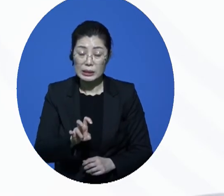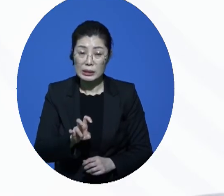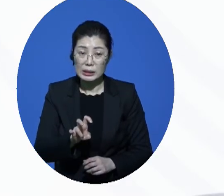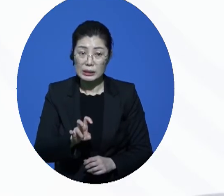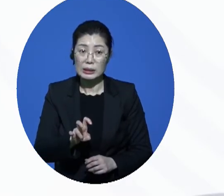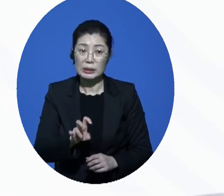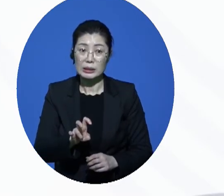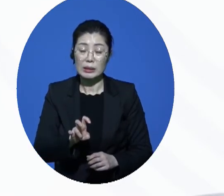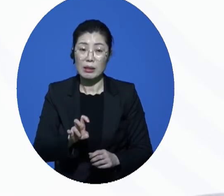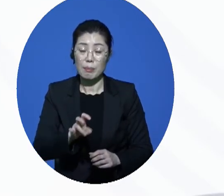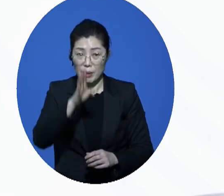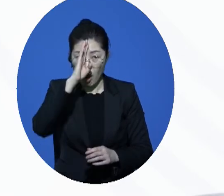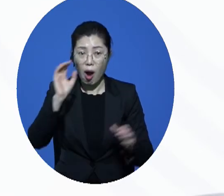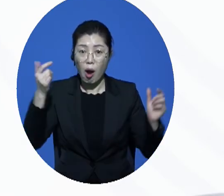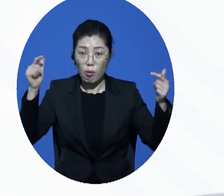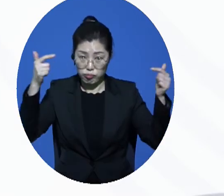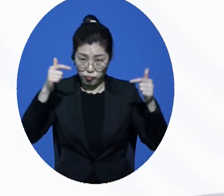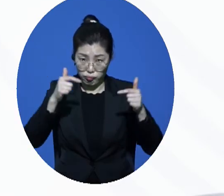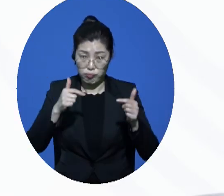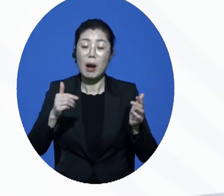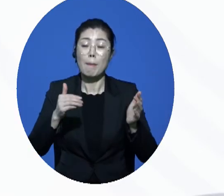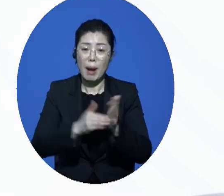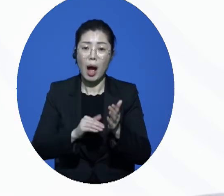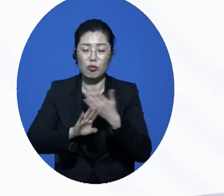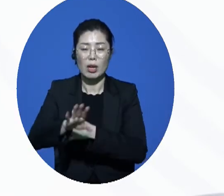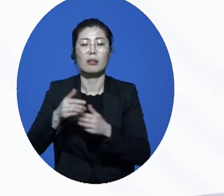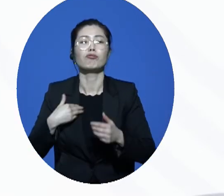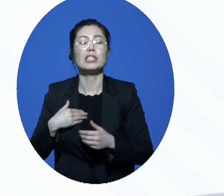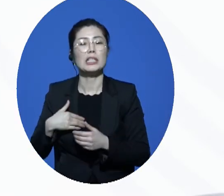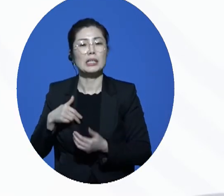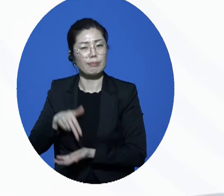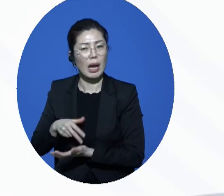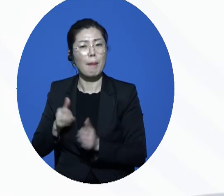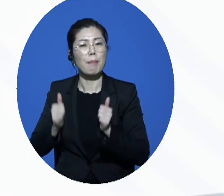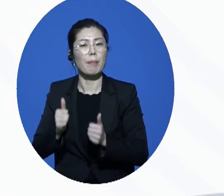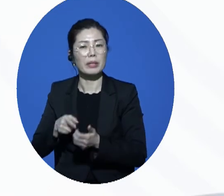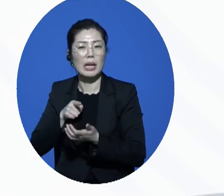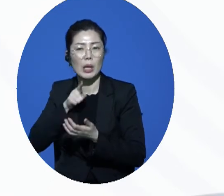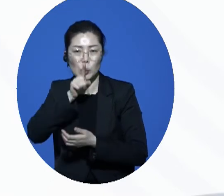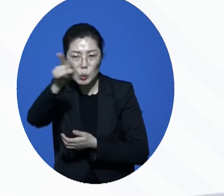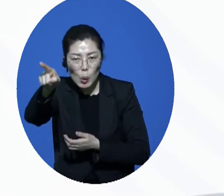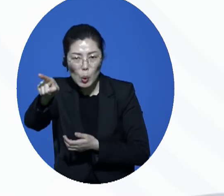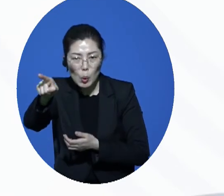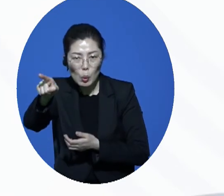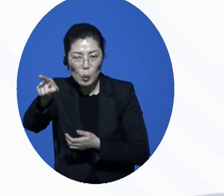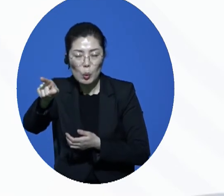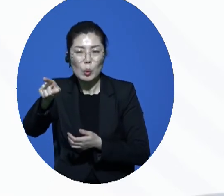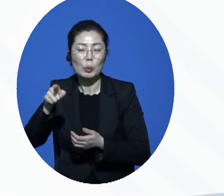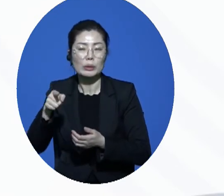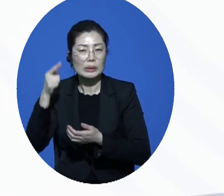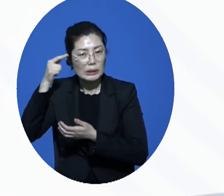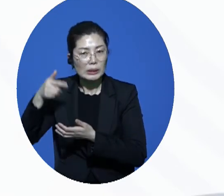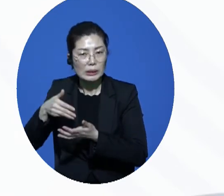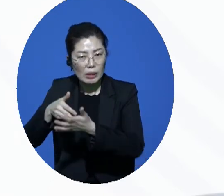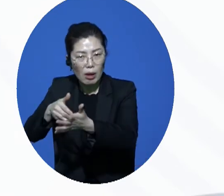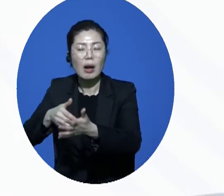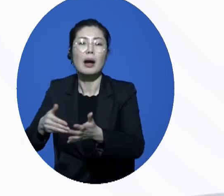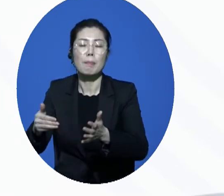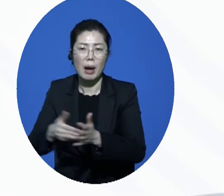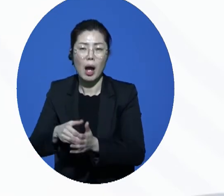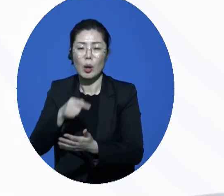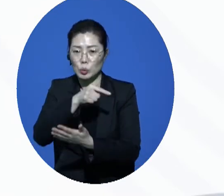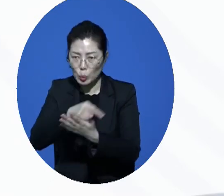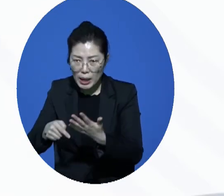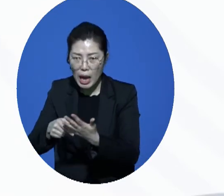15년 이후에 2016년에 소송을 제기했습니다. 피해자 두 분은 대한민국을 상대로 소송을 제기했고,